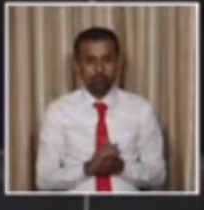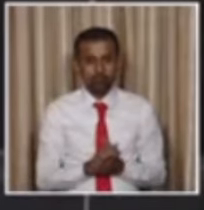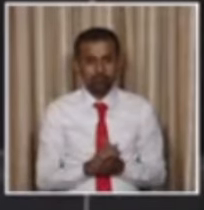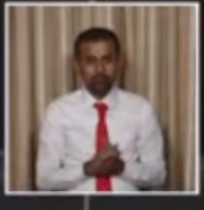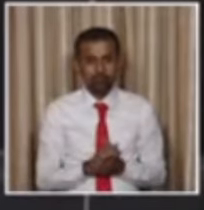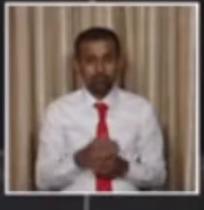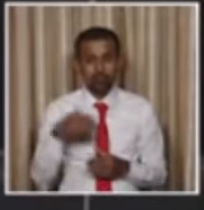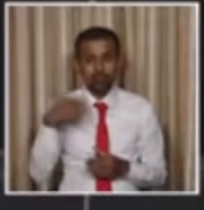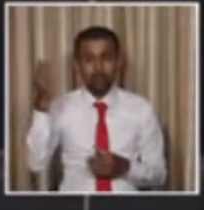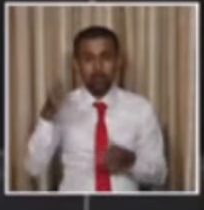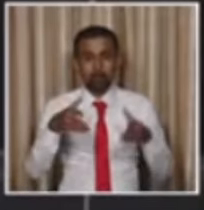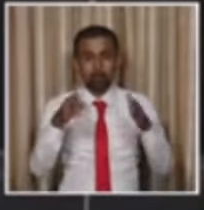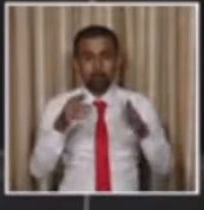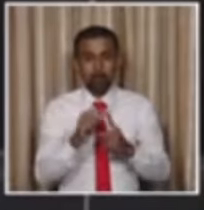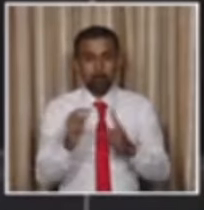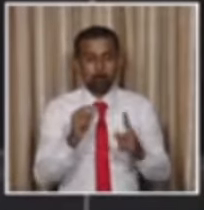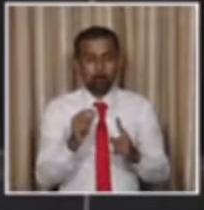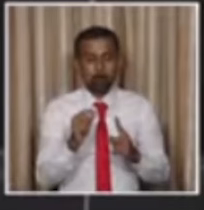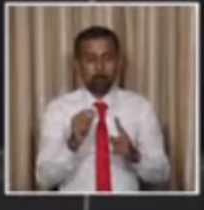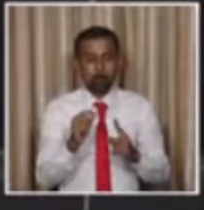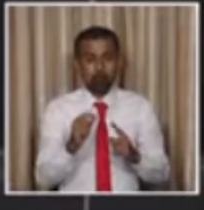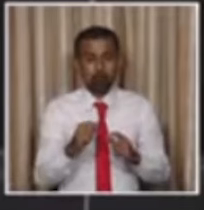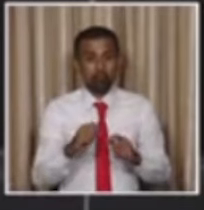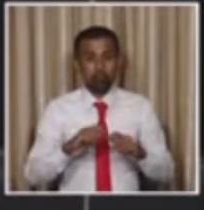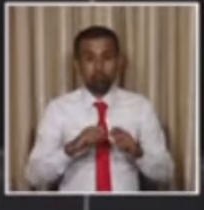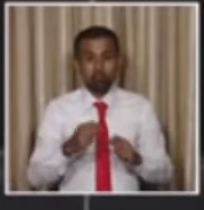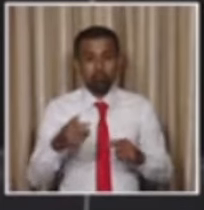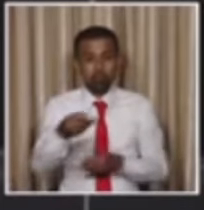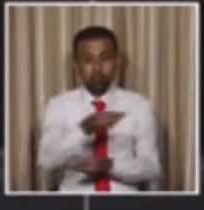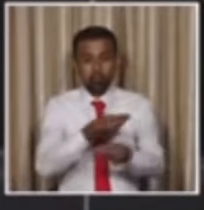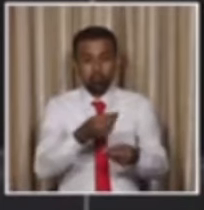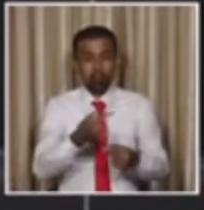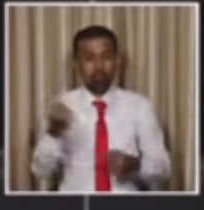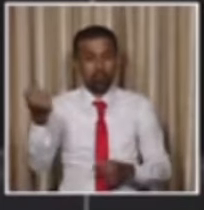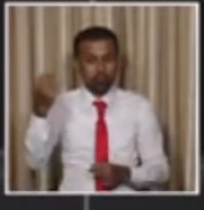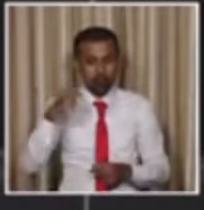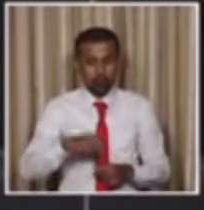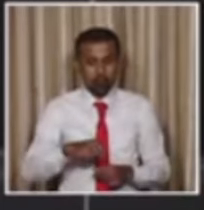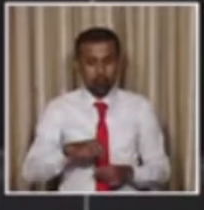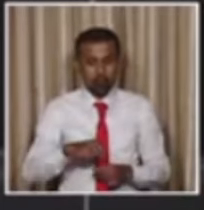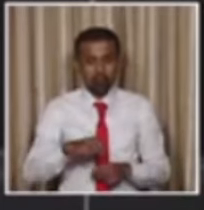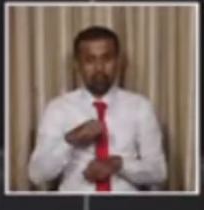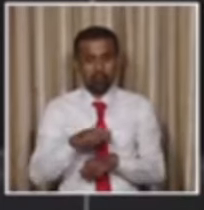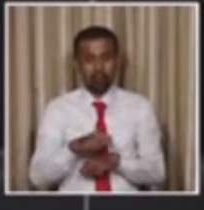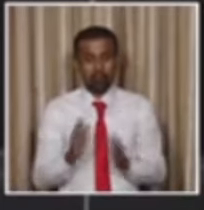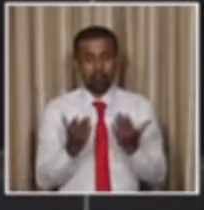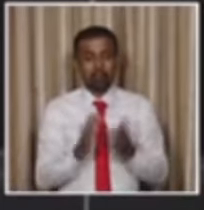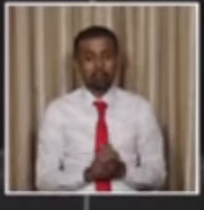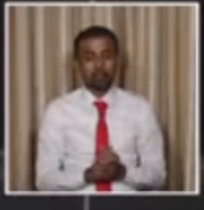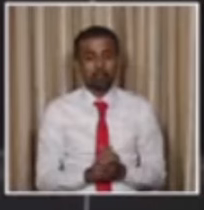එයා මන්සන්දී පාර්ලිමේන්තු ප්‍රහාරයට රැස් වෙලා ඉදිරිපත් වෙන අවස්ථාව ආරම්භ